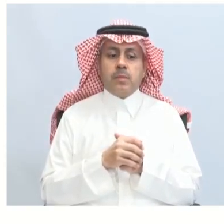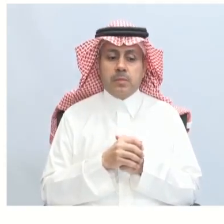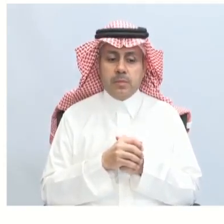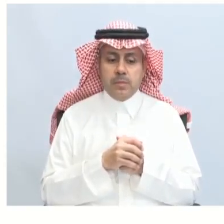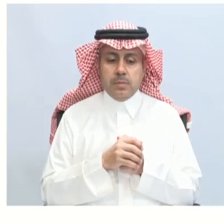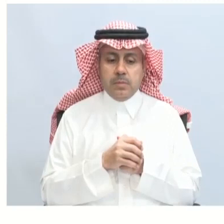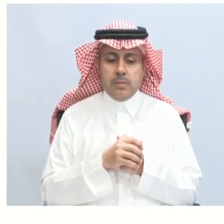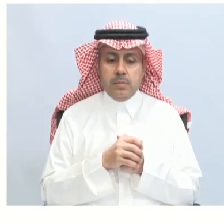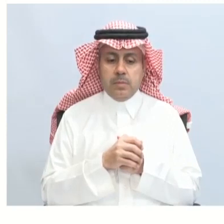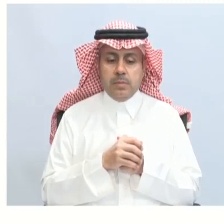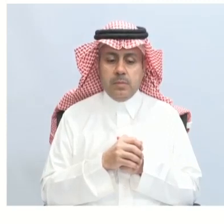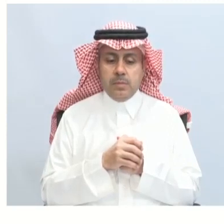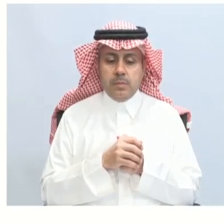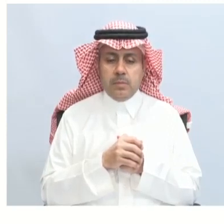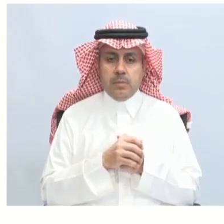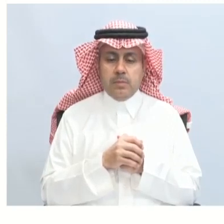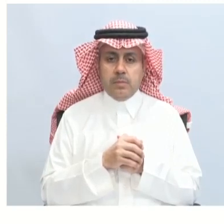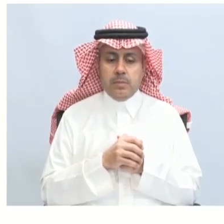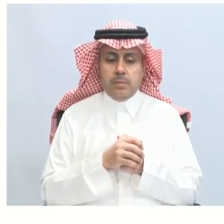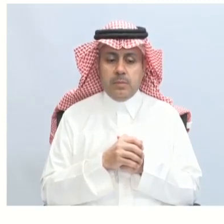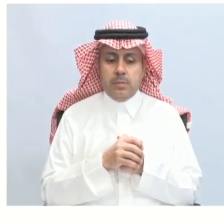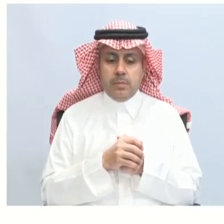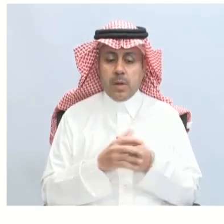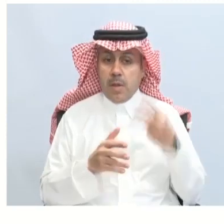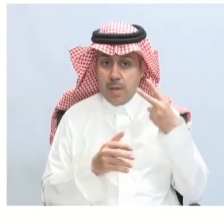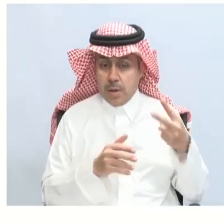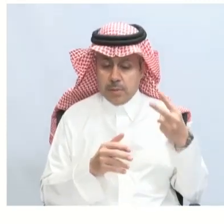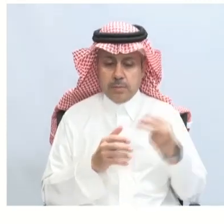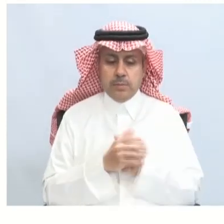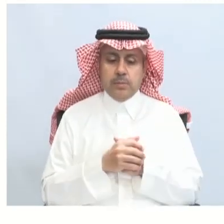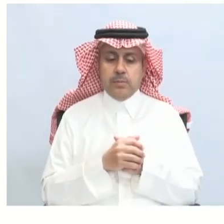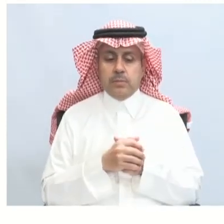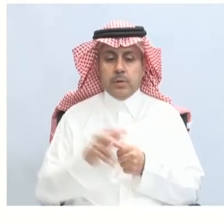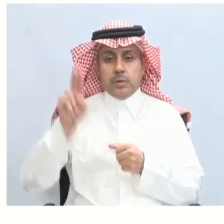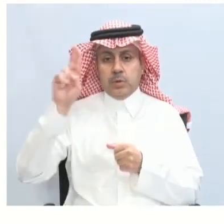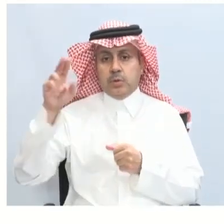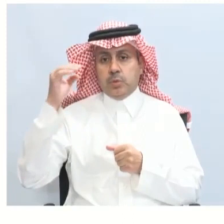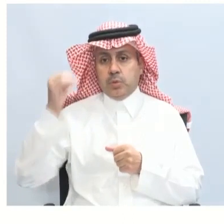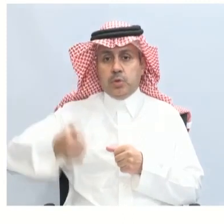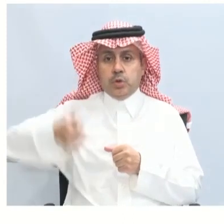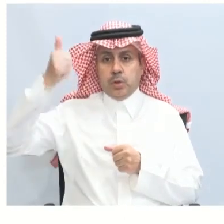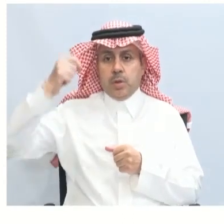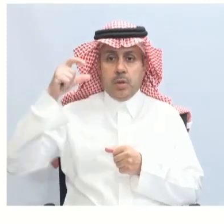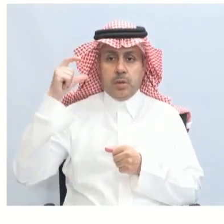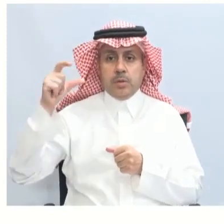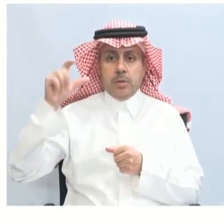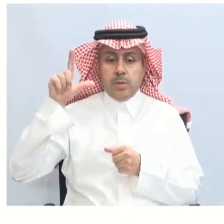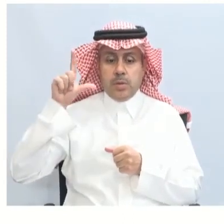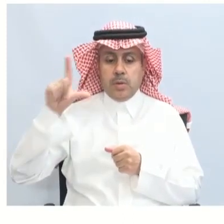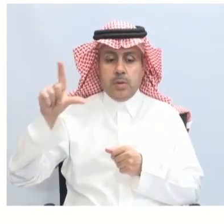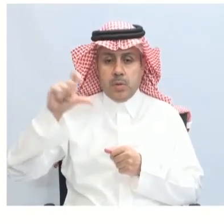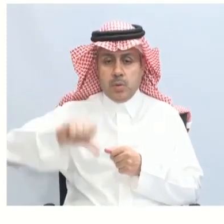ما ما ما يعبر عنه بكلمه الفحشاء الكلمه الثانيه لدينا ولا تجادلوا ما معنى كلمه